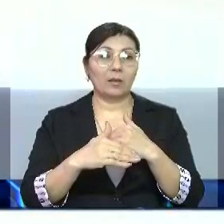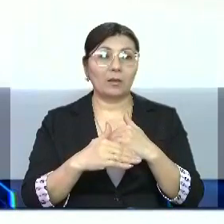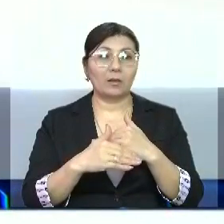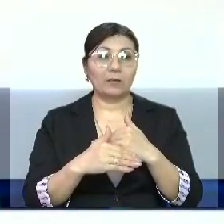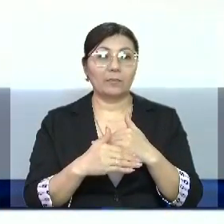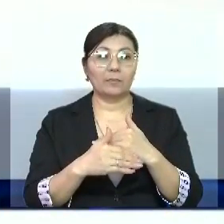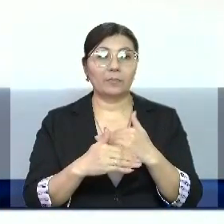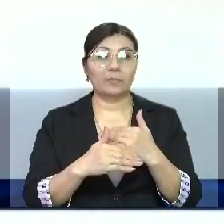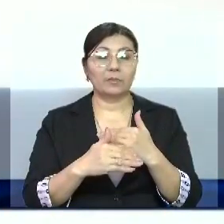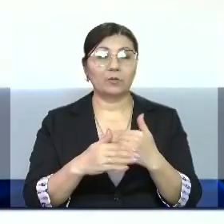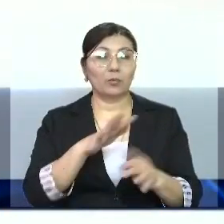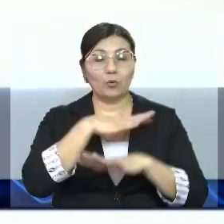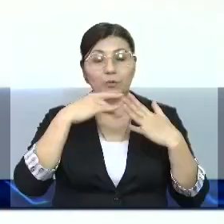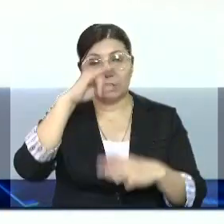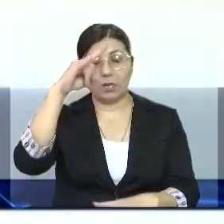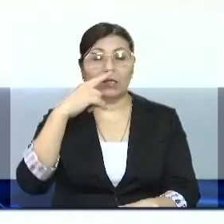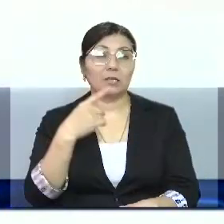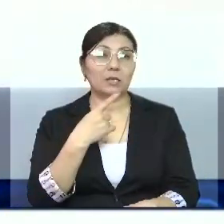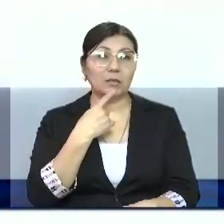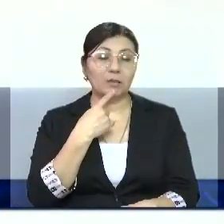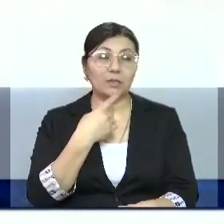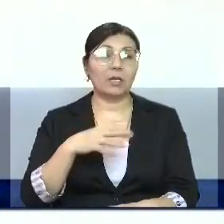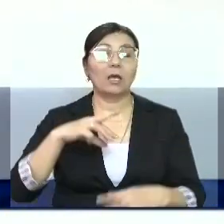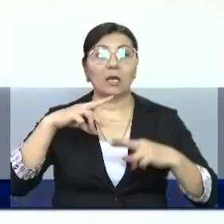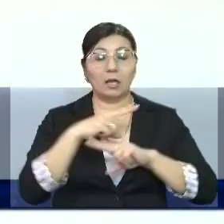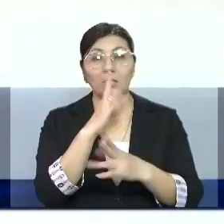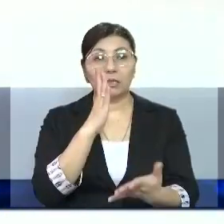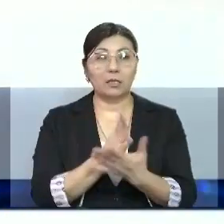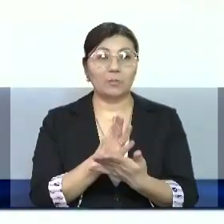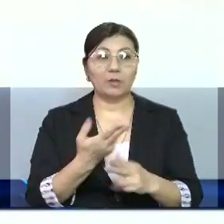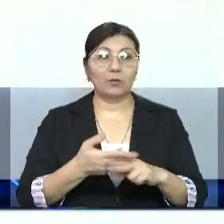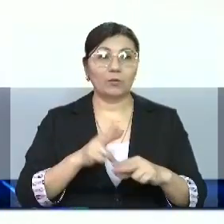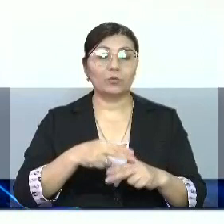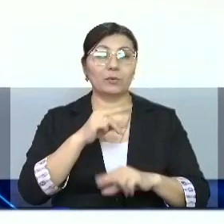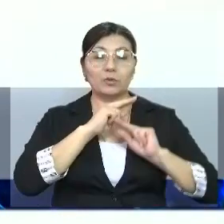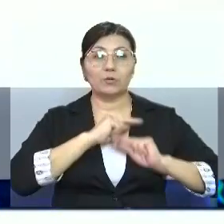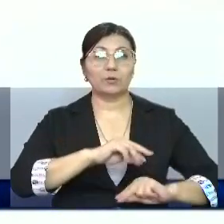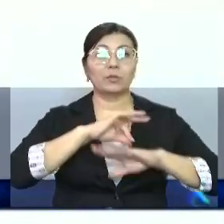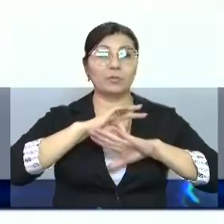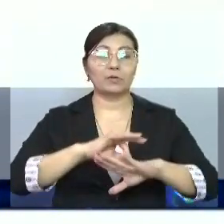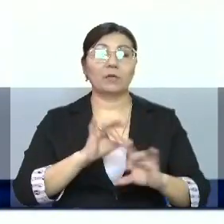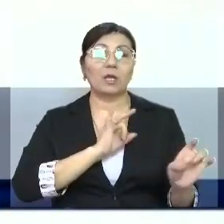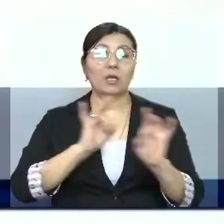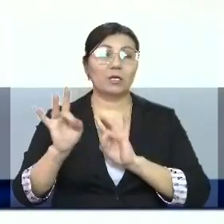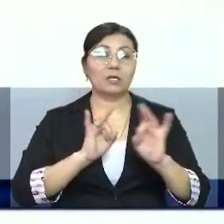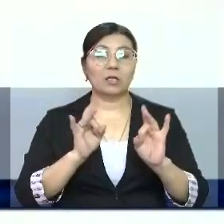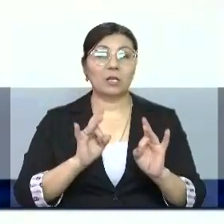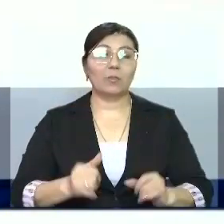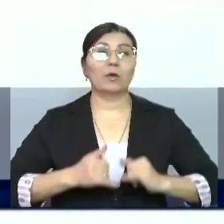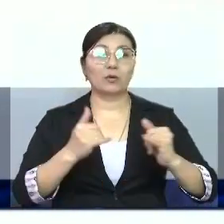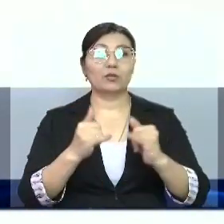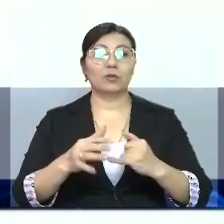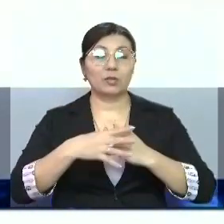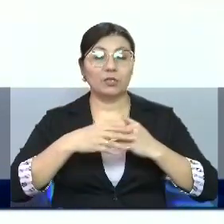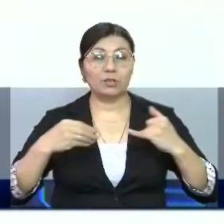Көбісінде қазақ тілінен, орысша тілінен қателері бар. Сол бойынша жұмыстар жүргізіледі. Жарнама ілу үшін бірінші жер нысанын,